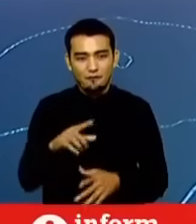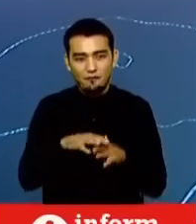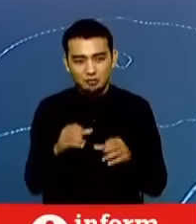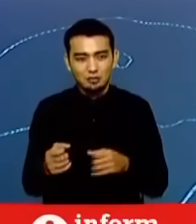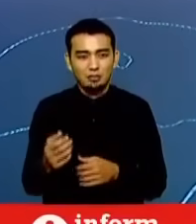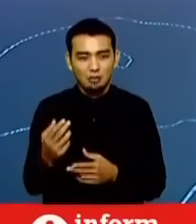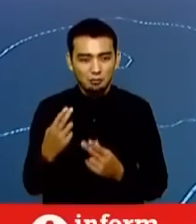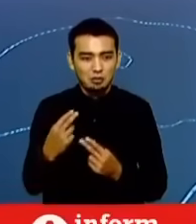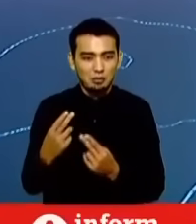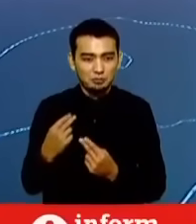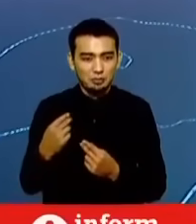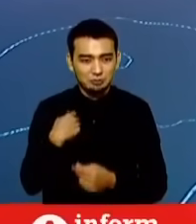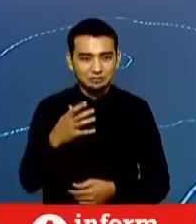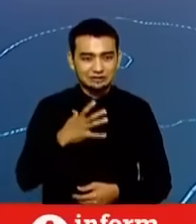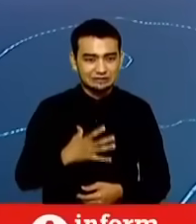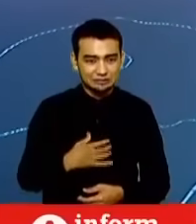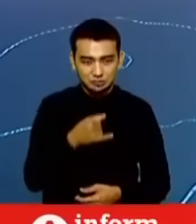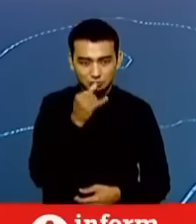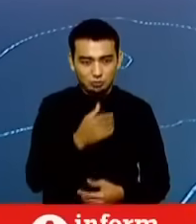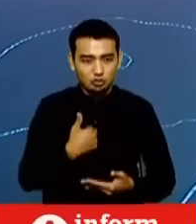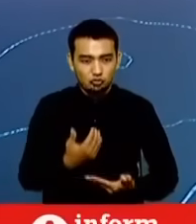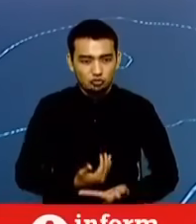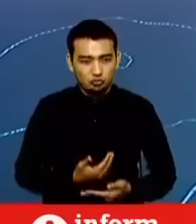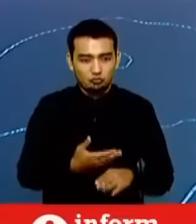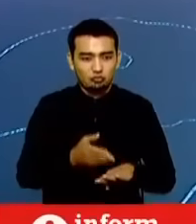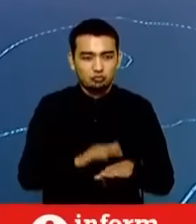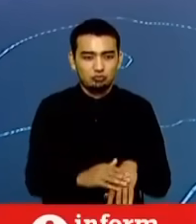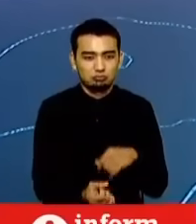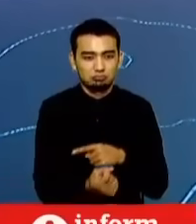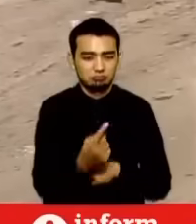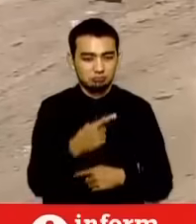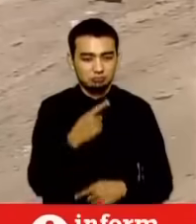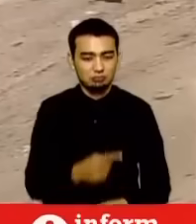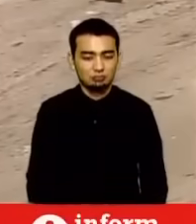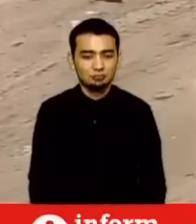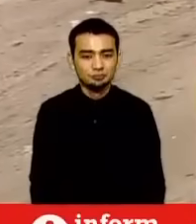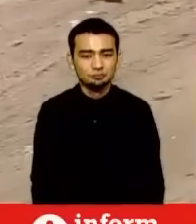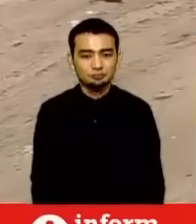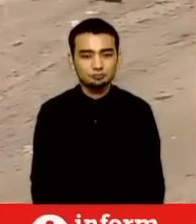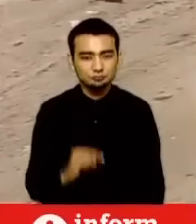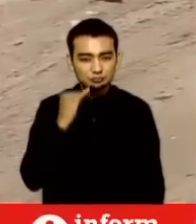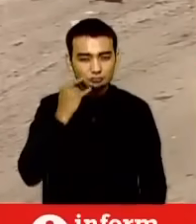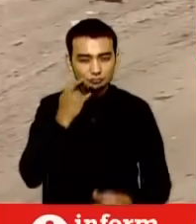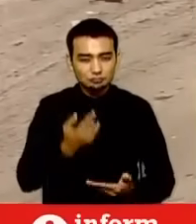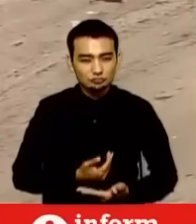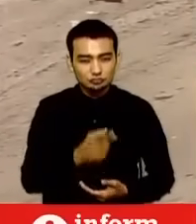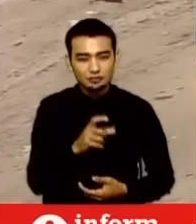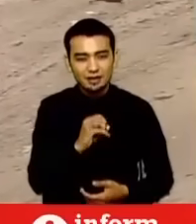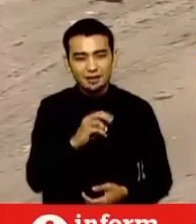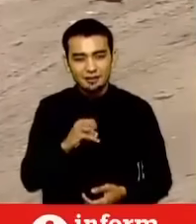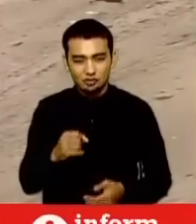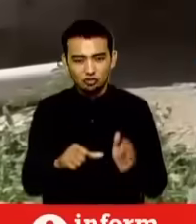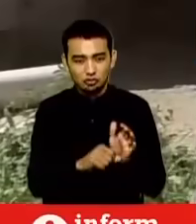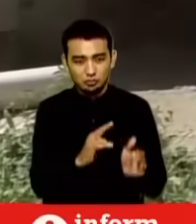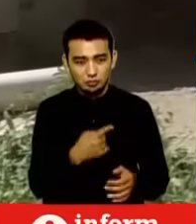шыдай алмаймыз, өйткені қалта жоқарып күнкөріс қиындап кетті дейді. Павлодар тұрғыны Елена Дудиева 6 баланы